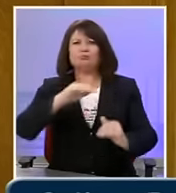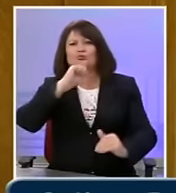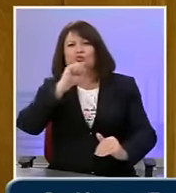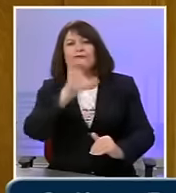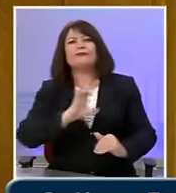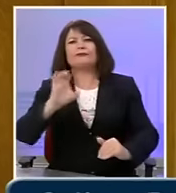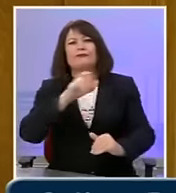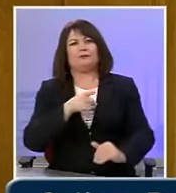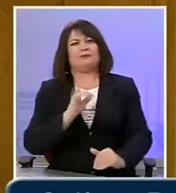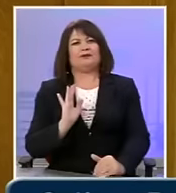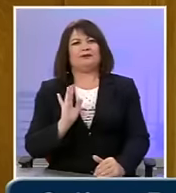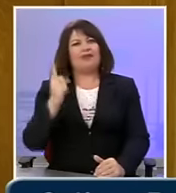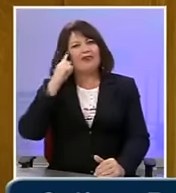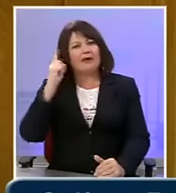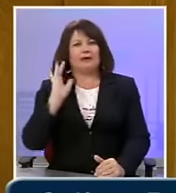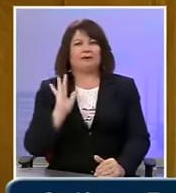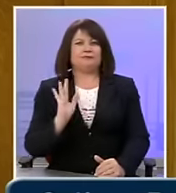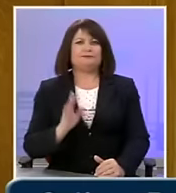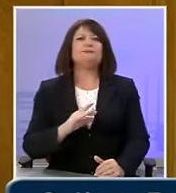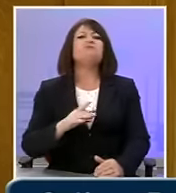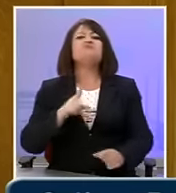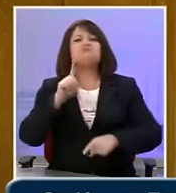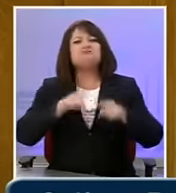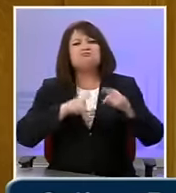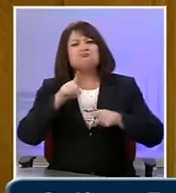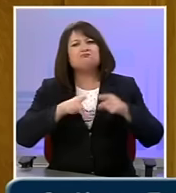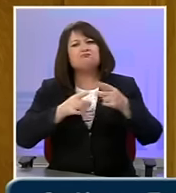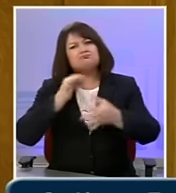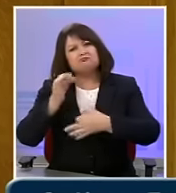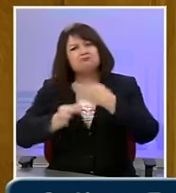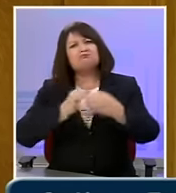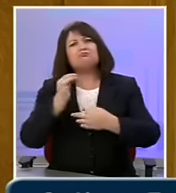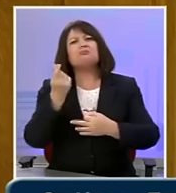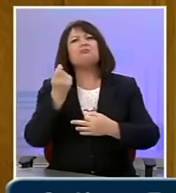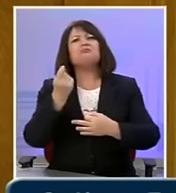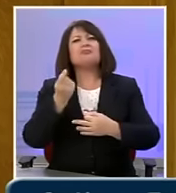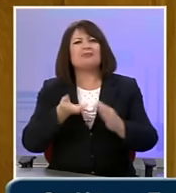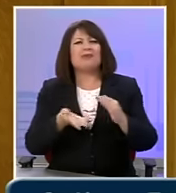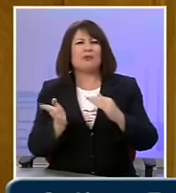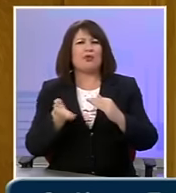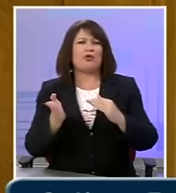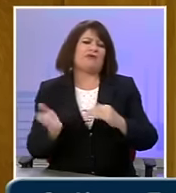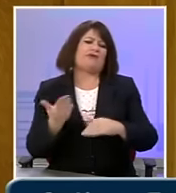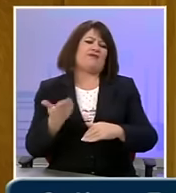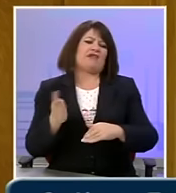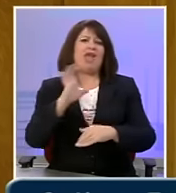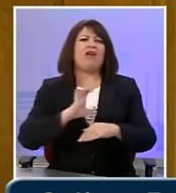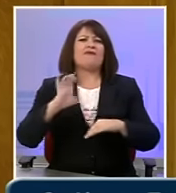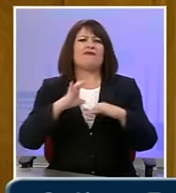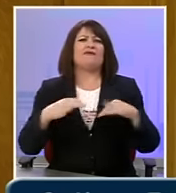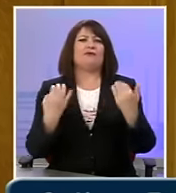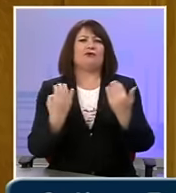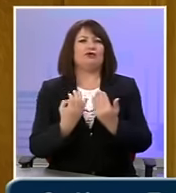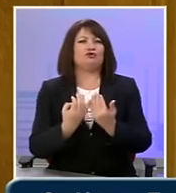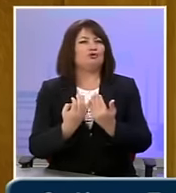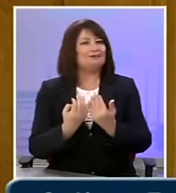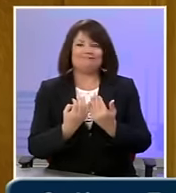όλοι αυτοί που σας συμβούλευαν περιστασιακά και για λίγο να βγείτε από την Ευρωζώνη,